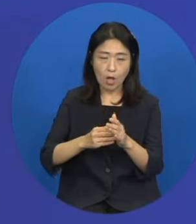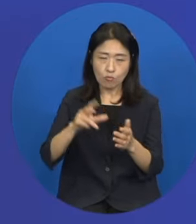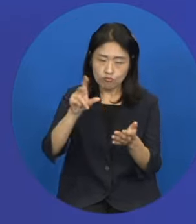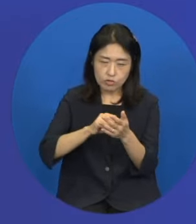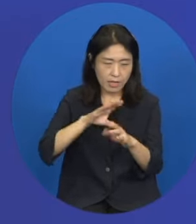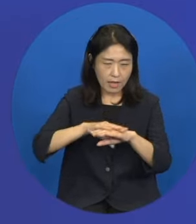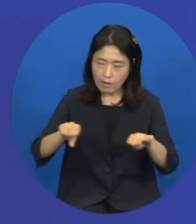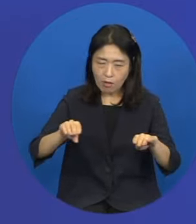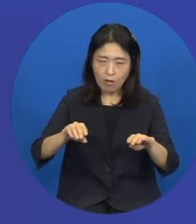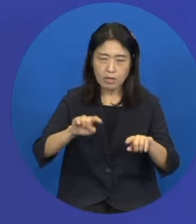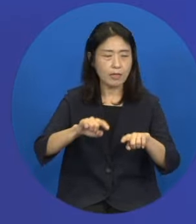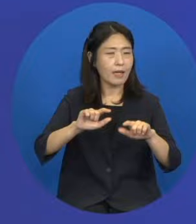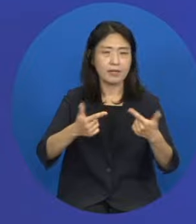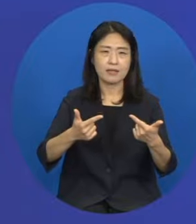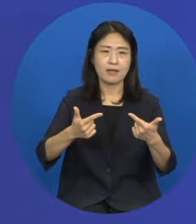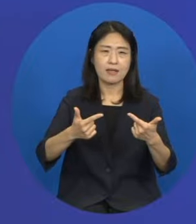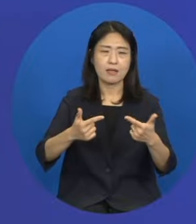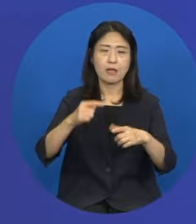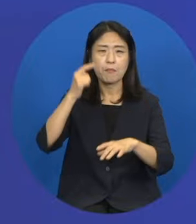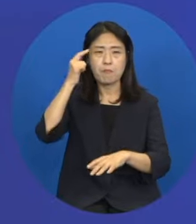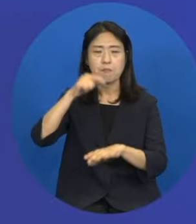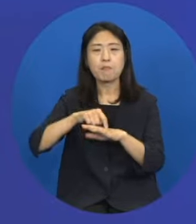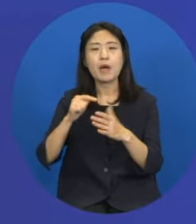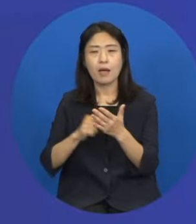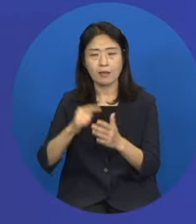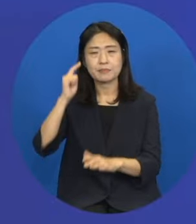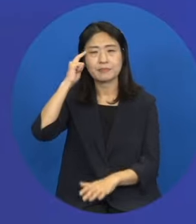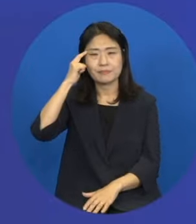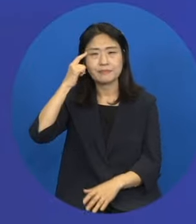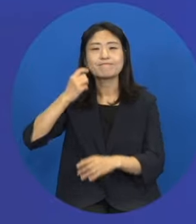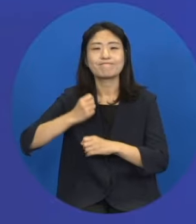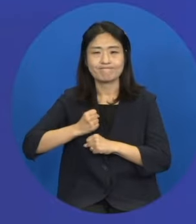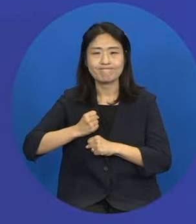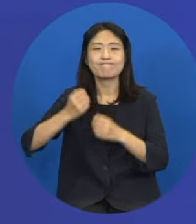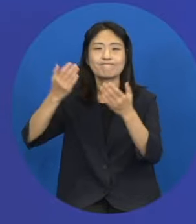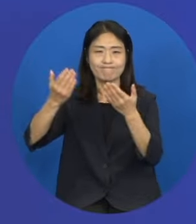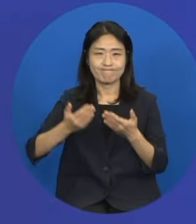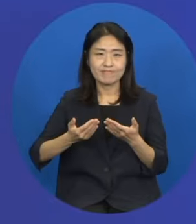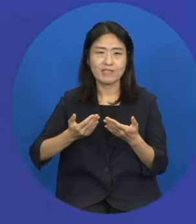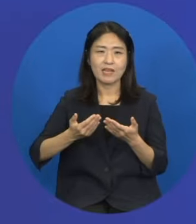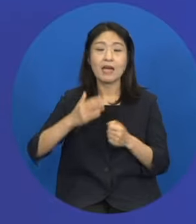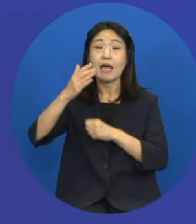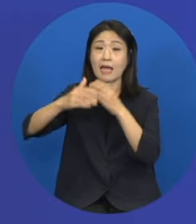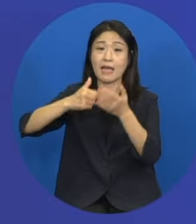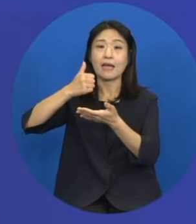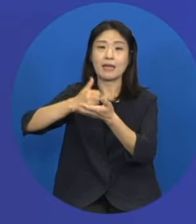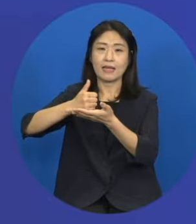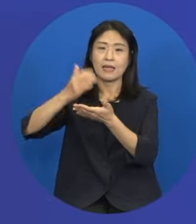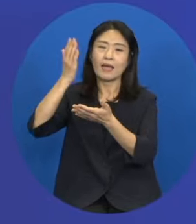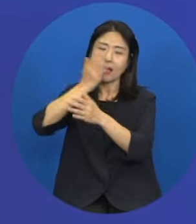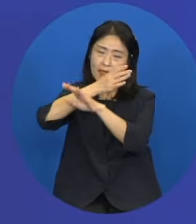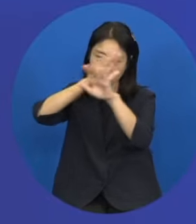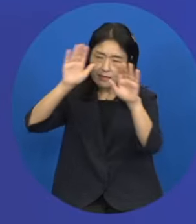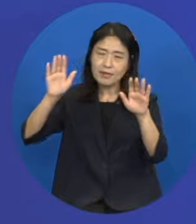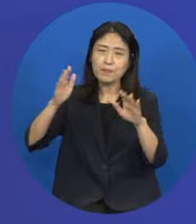지켜주신대요. 불안하지 않도록, 떨지 않도록, 하늘의 평강으로 지켜준다는 거예요.